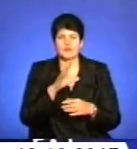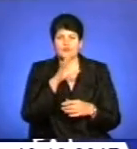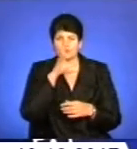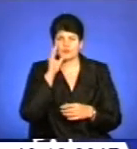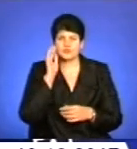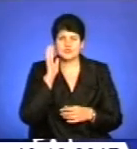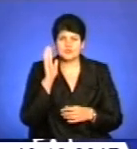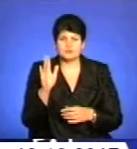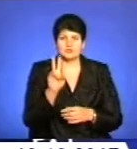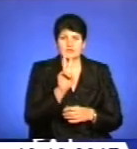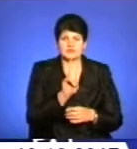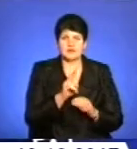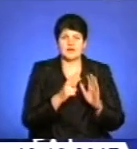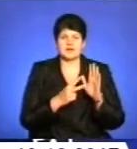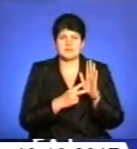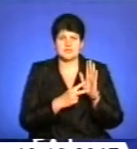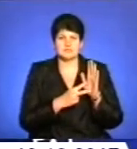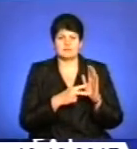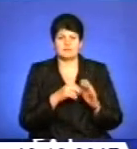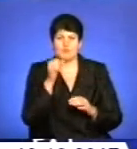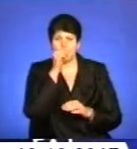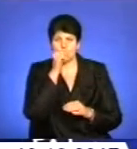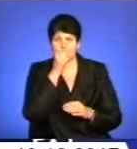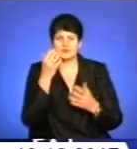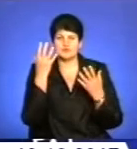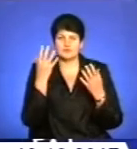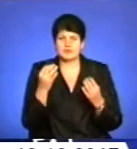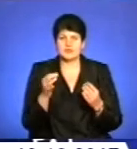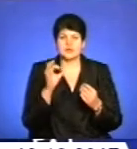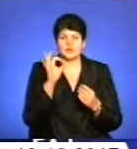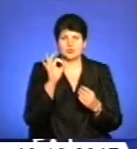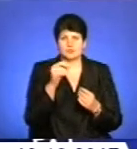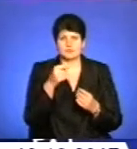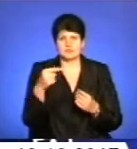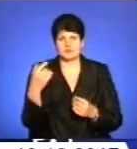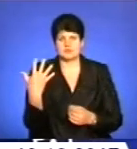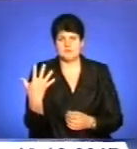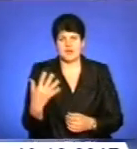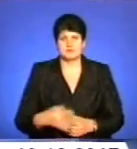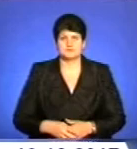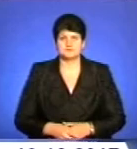становитиме 2-7 градусів морозу, в день 0-5.